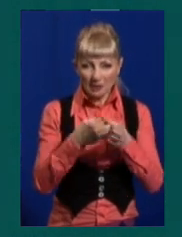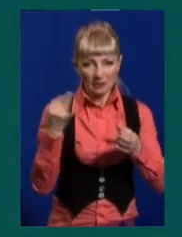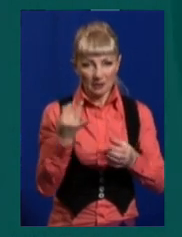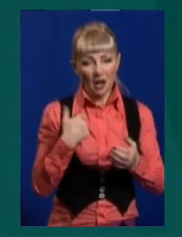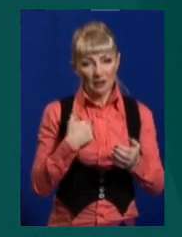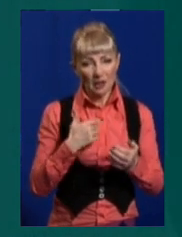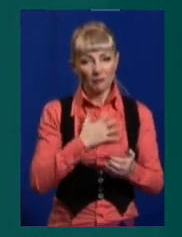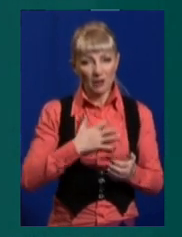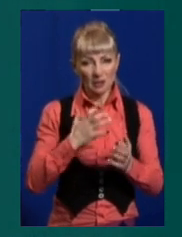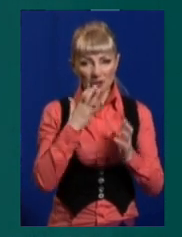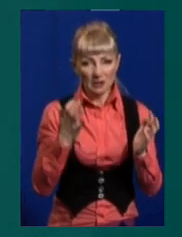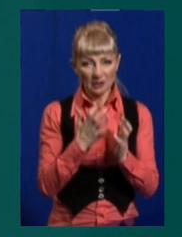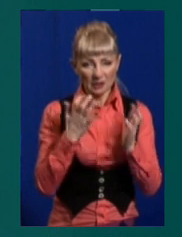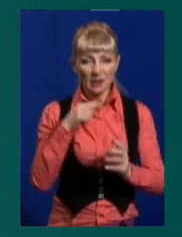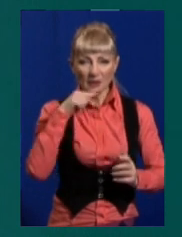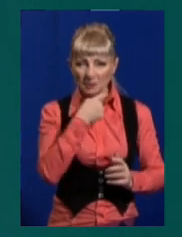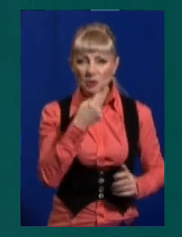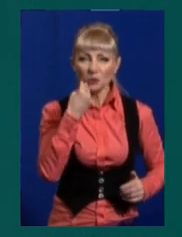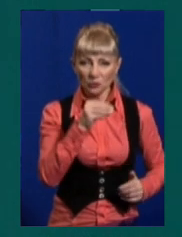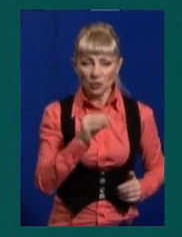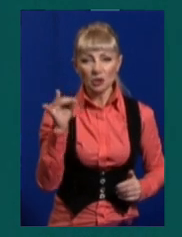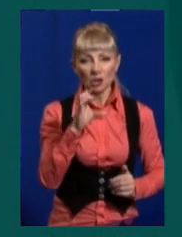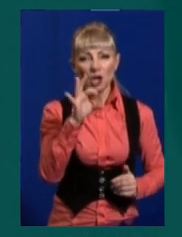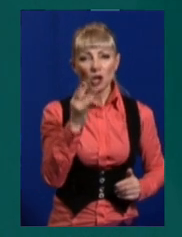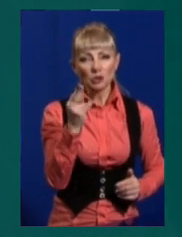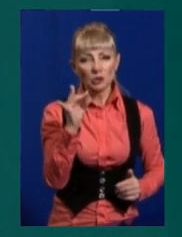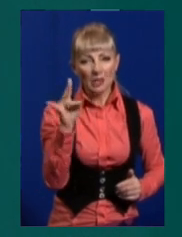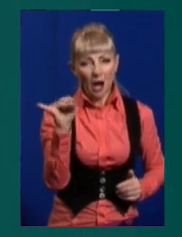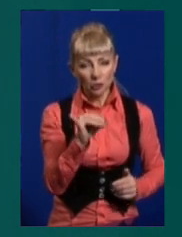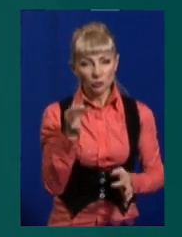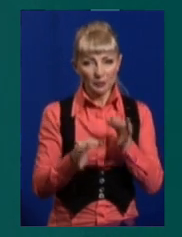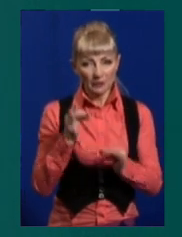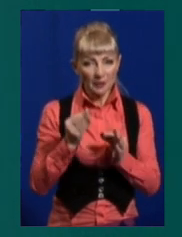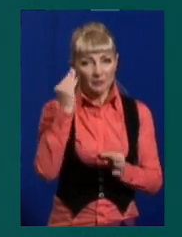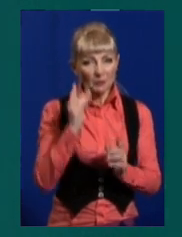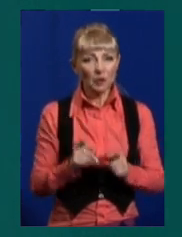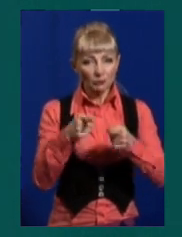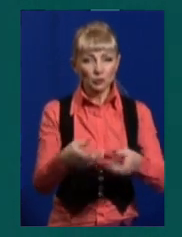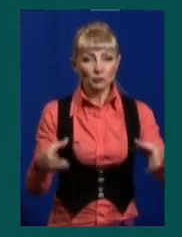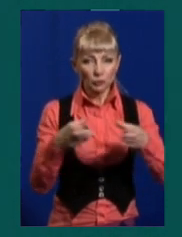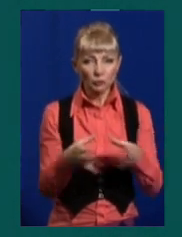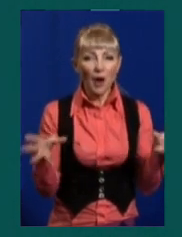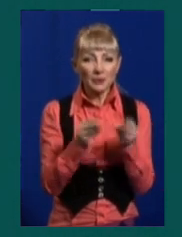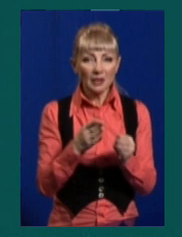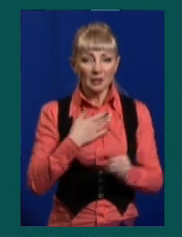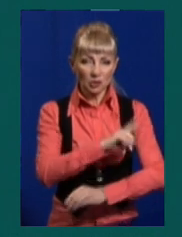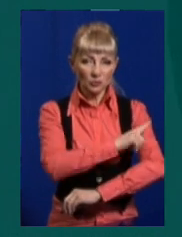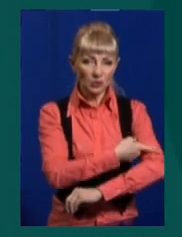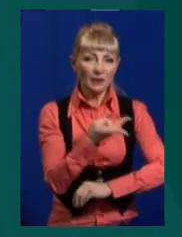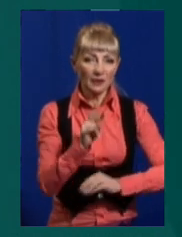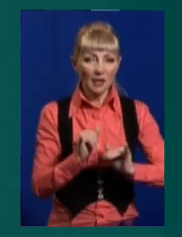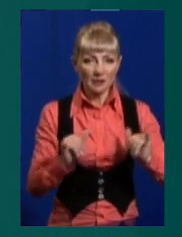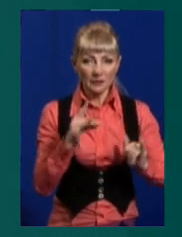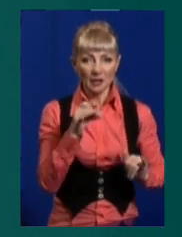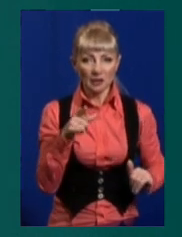сьогоднішніх умовах безперервне економічне зростання і соціальну справедливість. Мета вступу в групу – об'єднати наші зусилля для розвитку регіону.